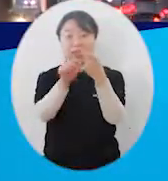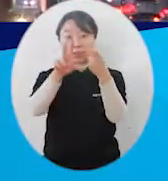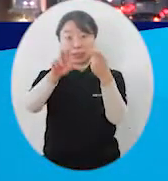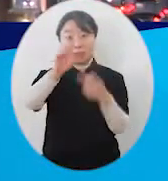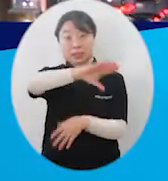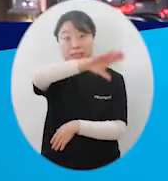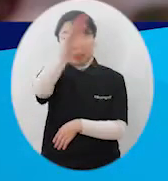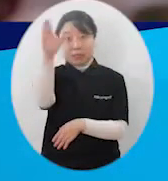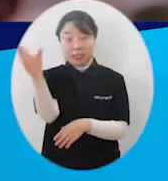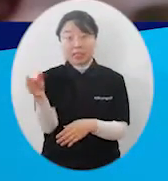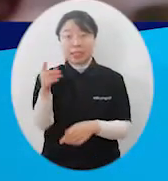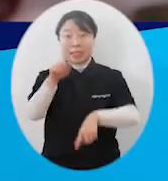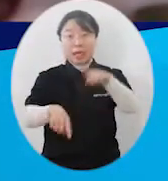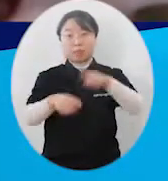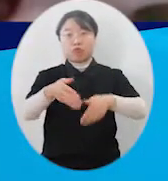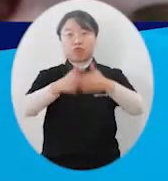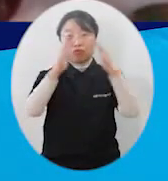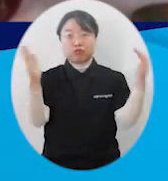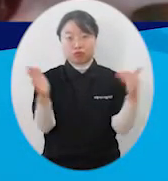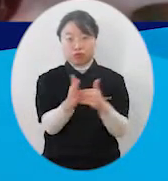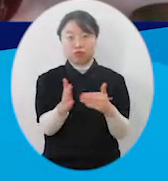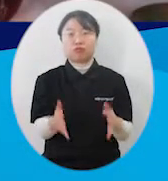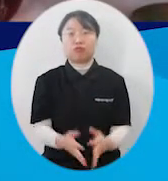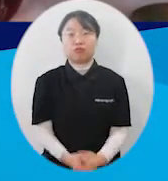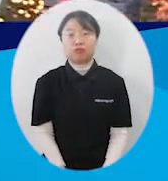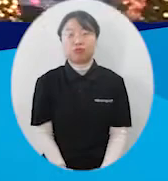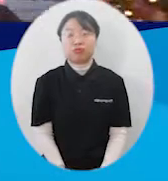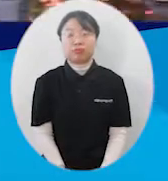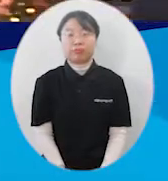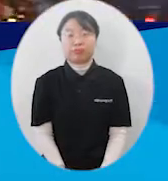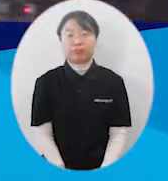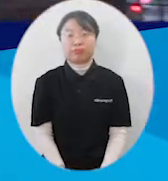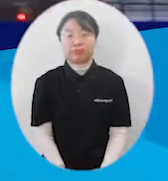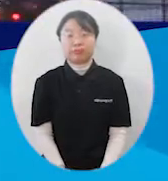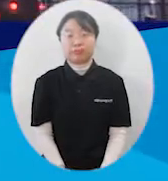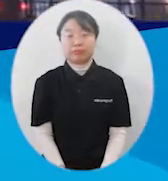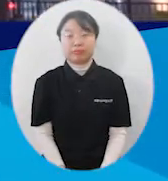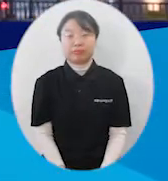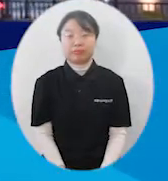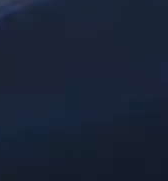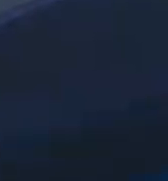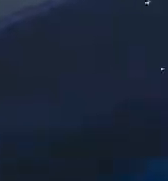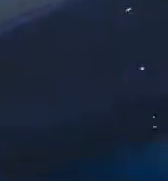의왕시가 지역상권 활성화를 위한 대형 크리스마스트리와 조명장식을 설치했습니다.